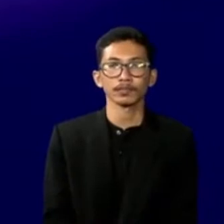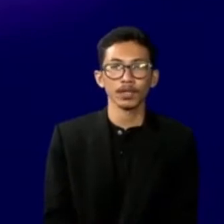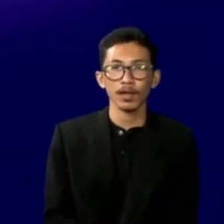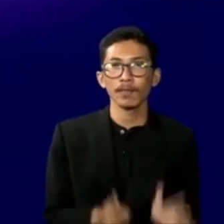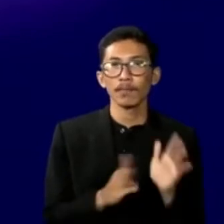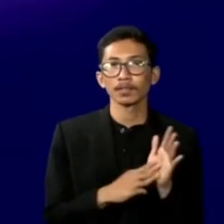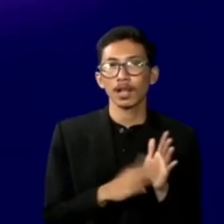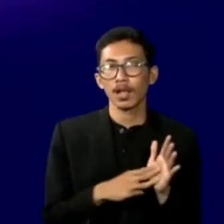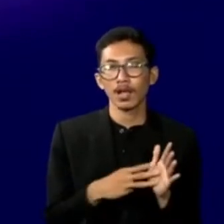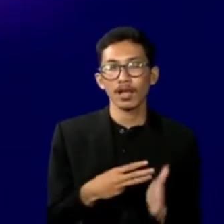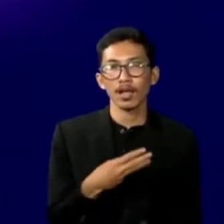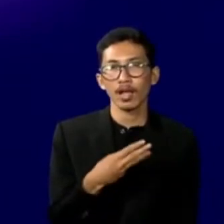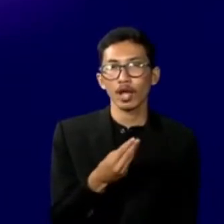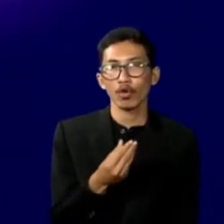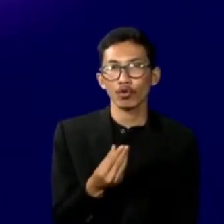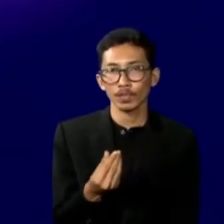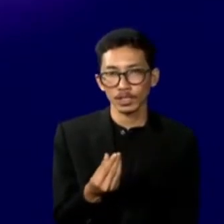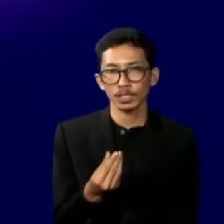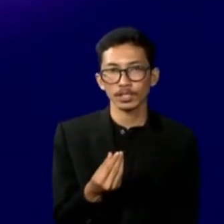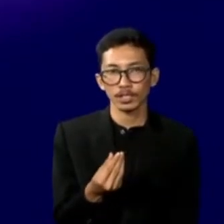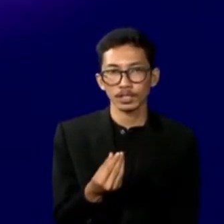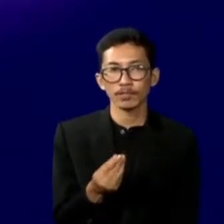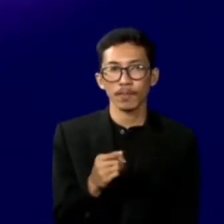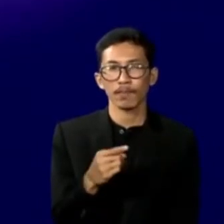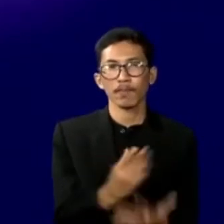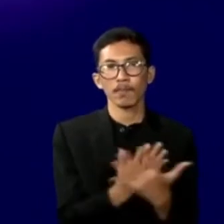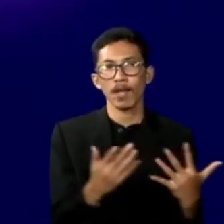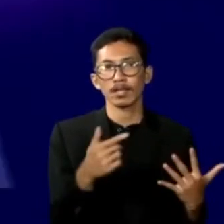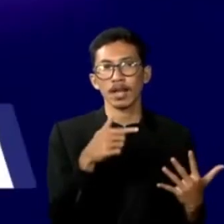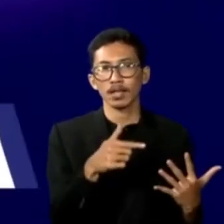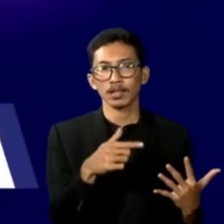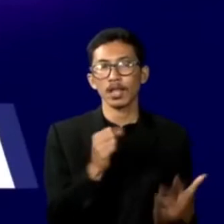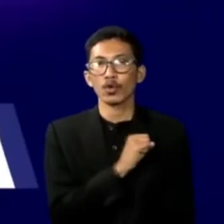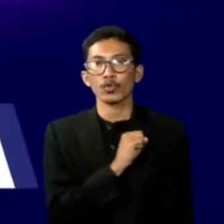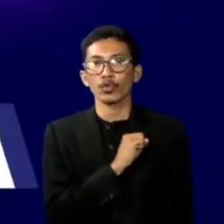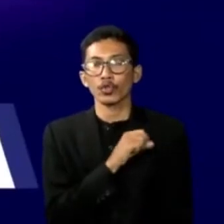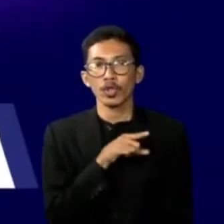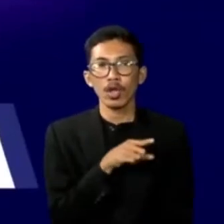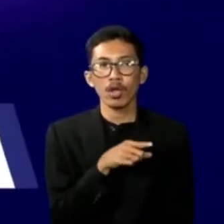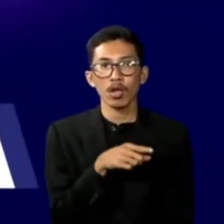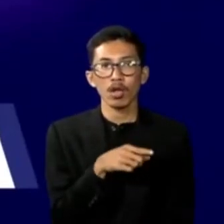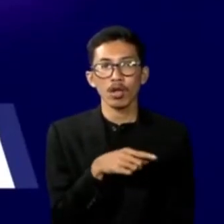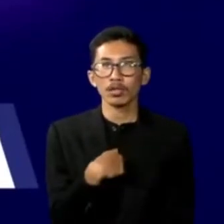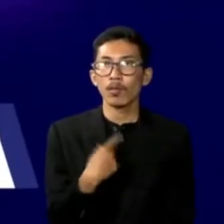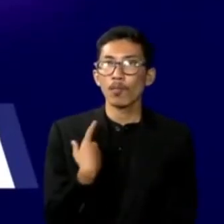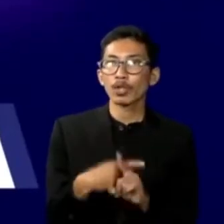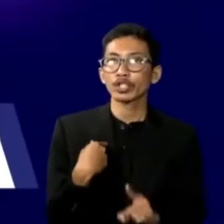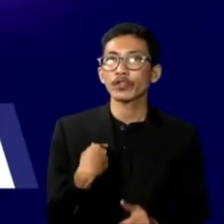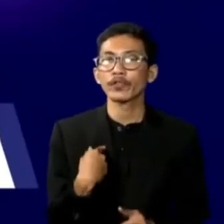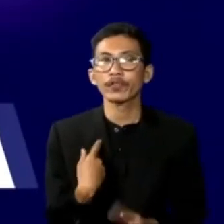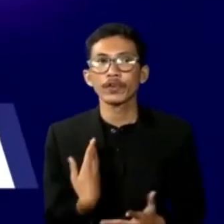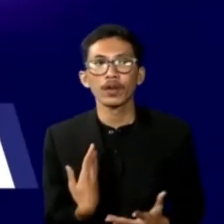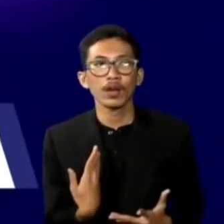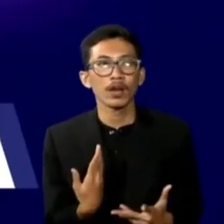sebenernya khususnya di kalangan bawah ya karena mereka takut calo ketahuan Positif itu kalau sampai orang ketahuan